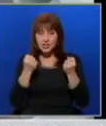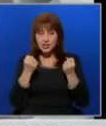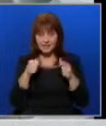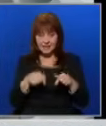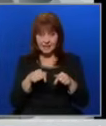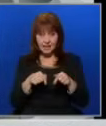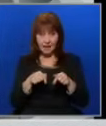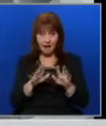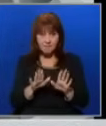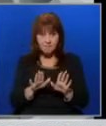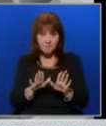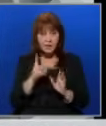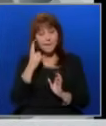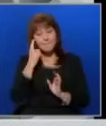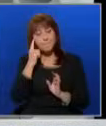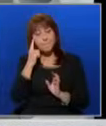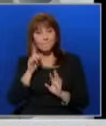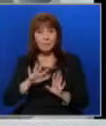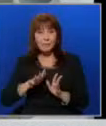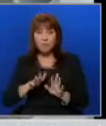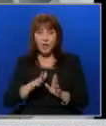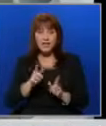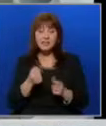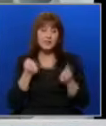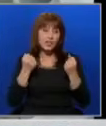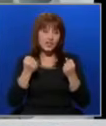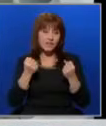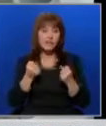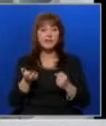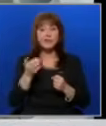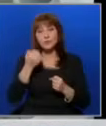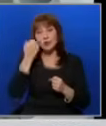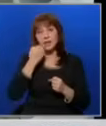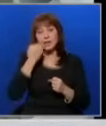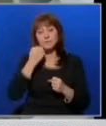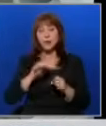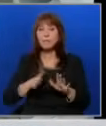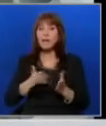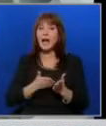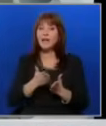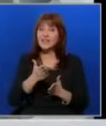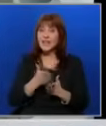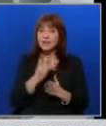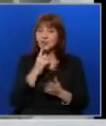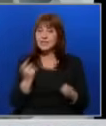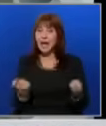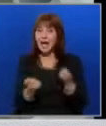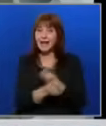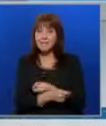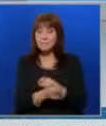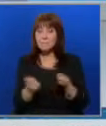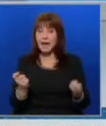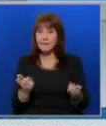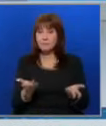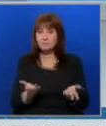сега. Предполага се, че са живи, защото ще ги използват по някакъв начин за някаква разменна монета.